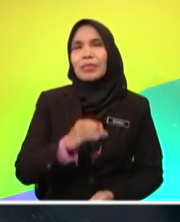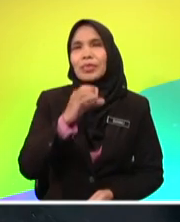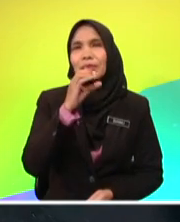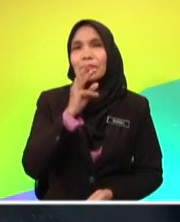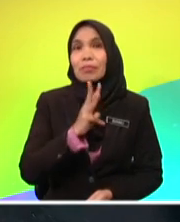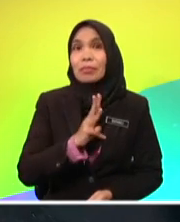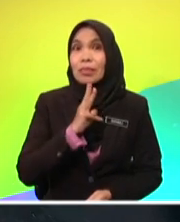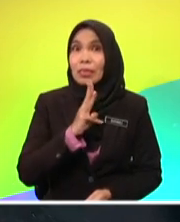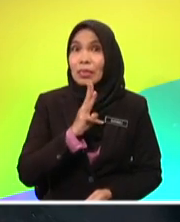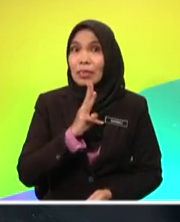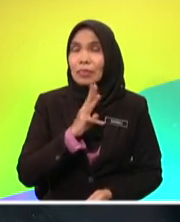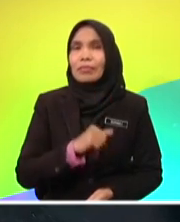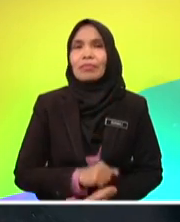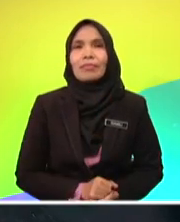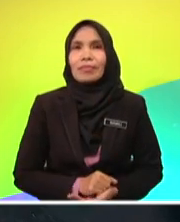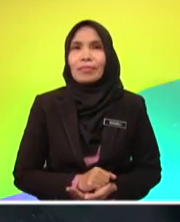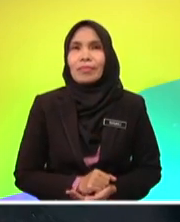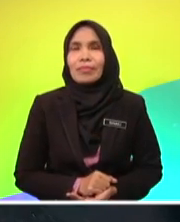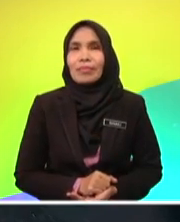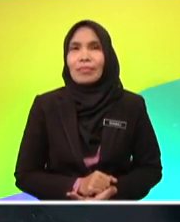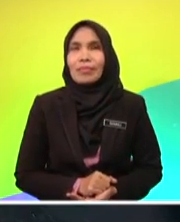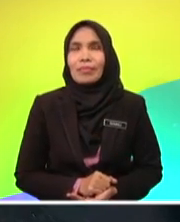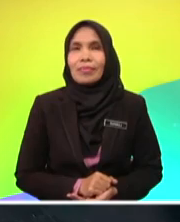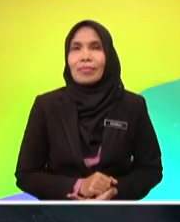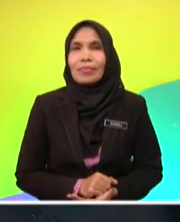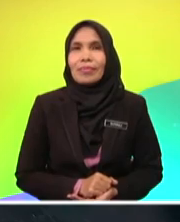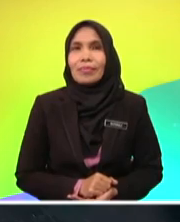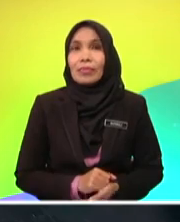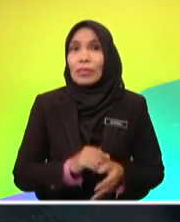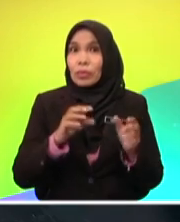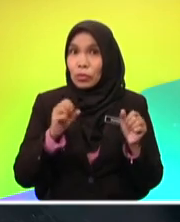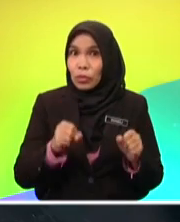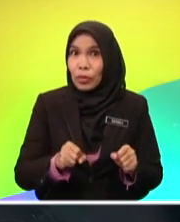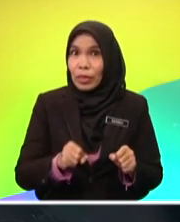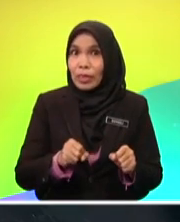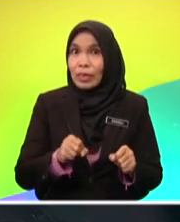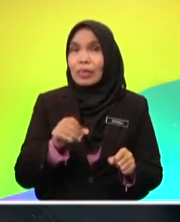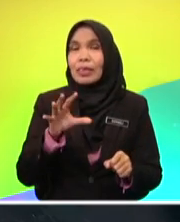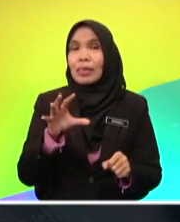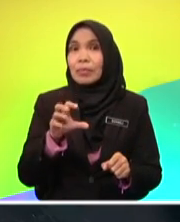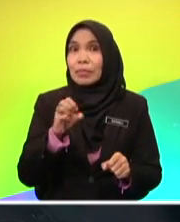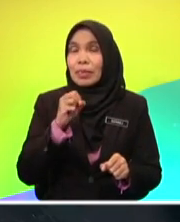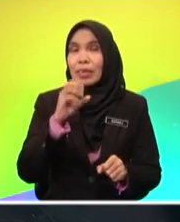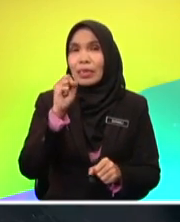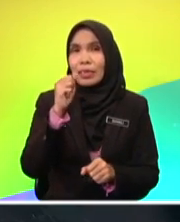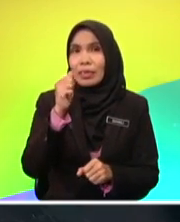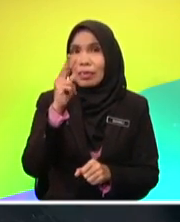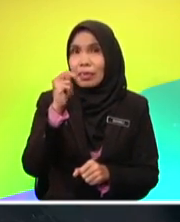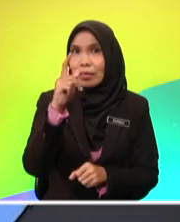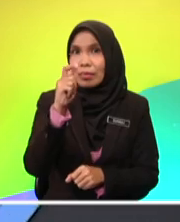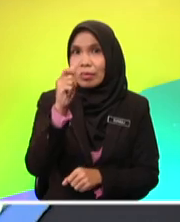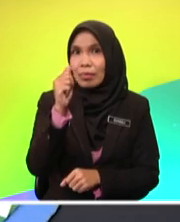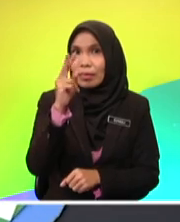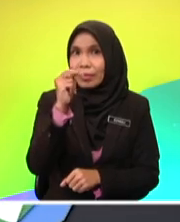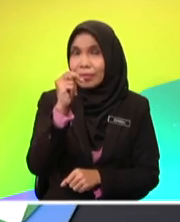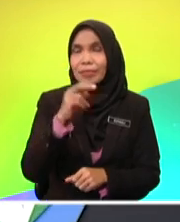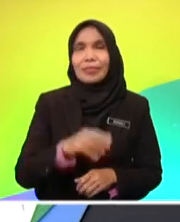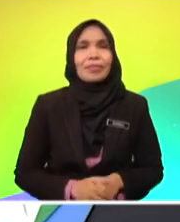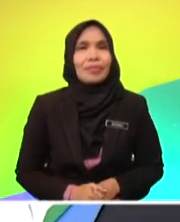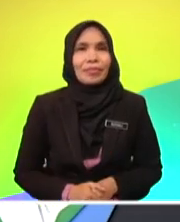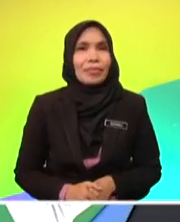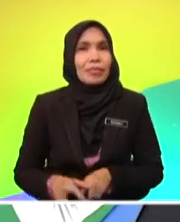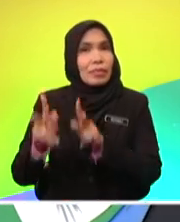Isinya boleh dibuat santan. Ya, betul. Okey, kelapa ni bila muda, kelapa muda kita